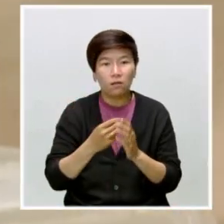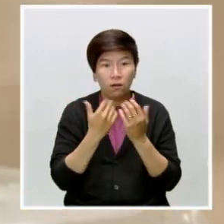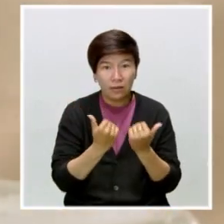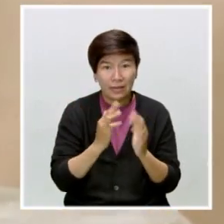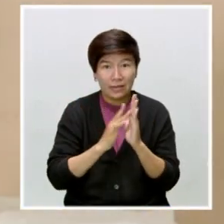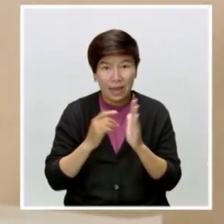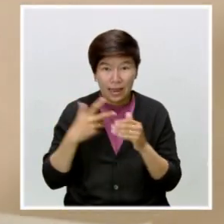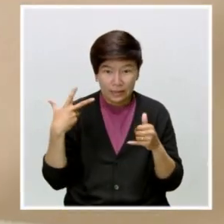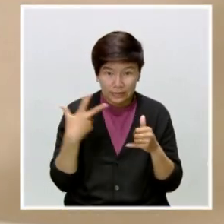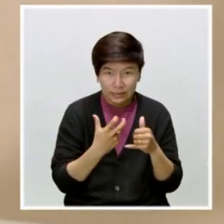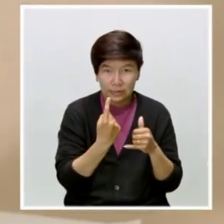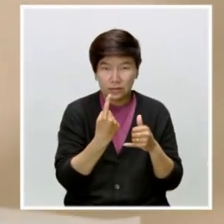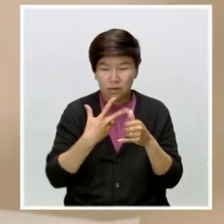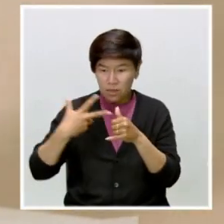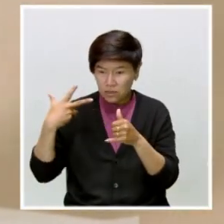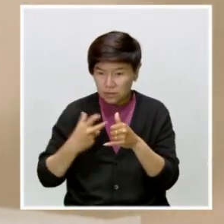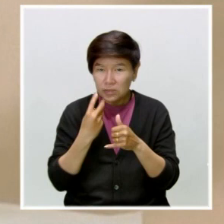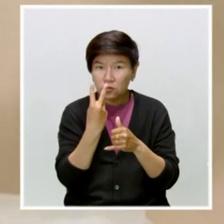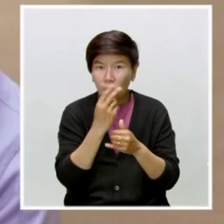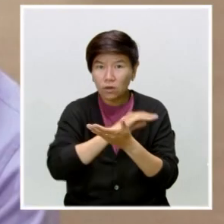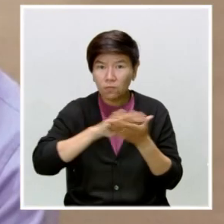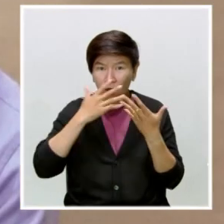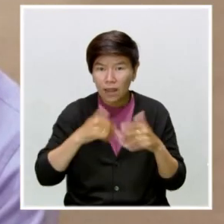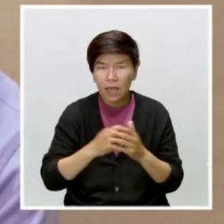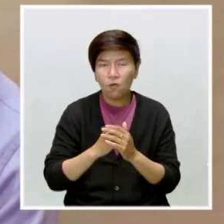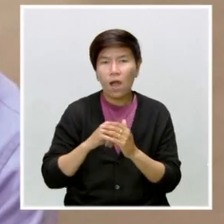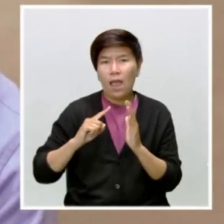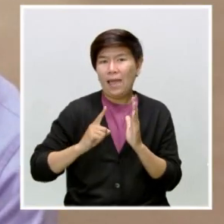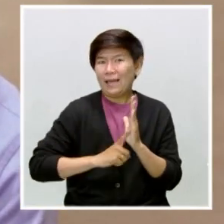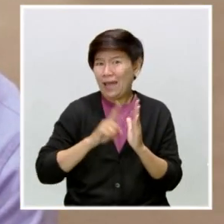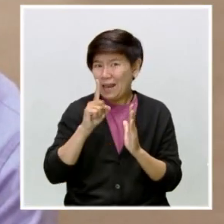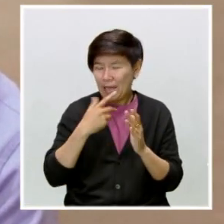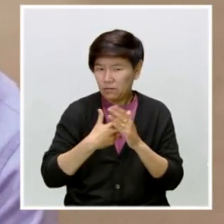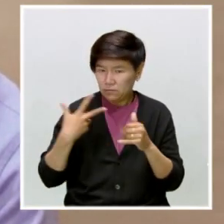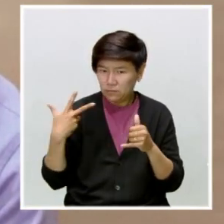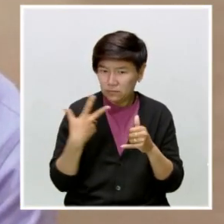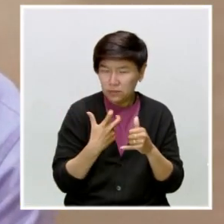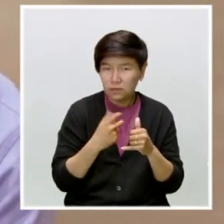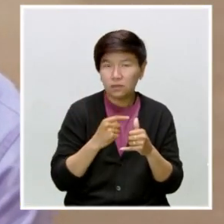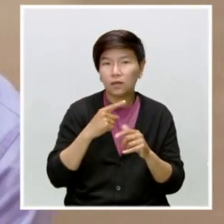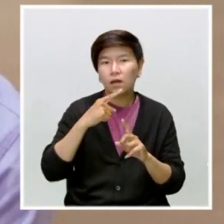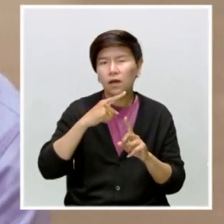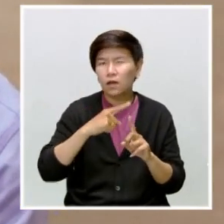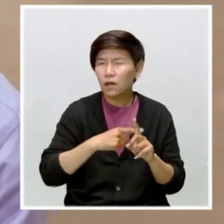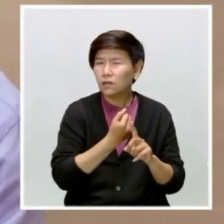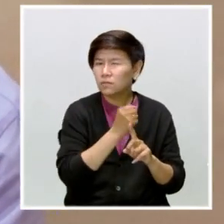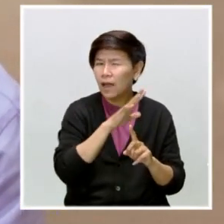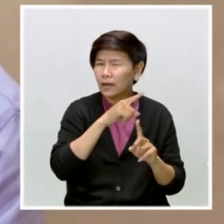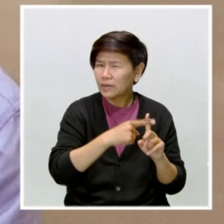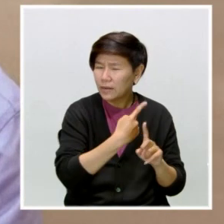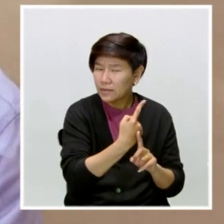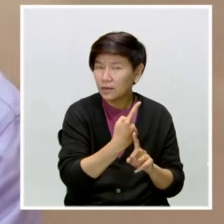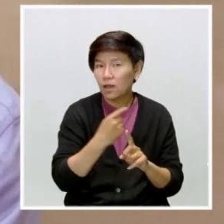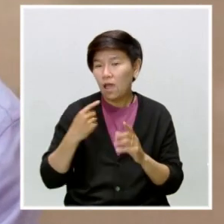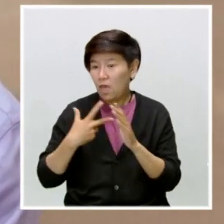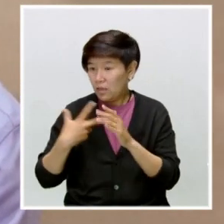โดสแล้วนะคะโดสแรกรับไปเมื่อประมาณวันที่25มกราคมที่ผ่านมาค่ะโดสที่2วันที่15กุมภาพันธ์มันก็มีระยะเว